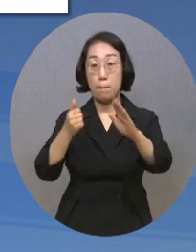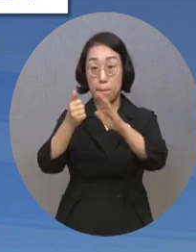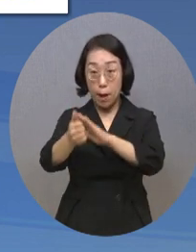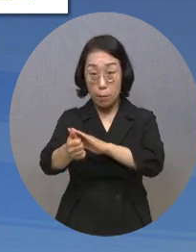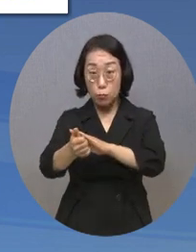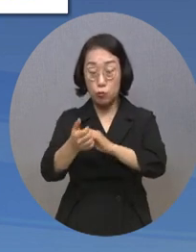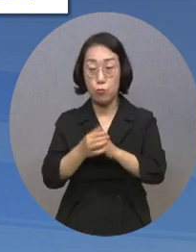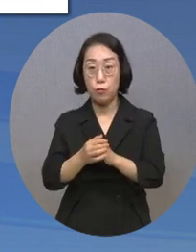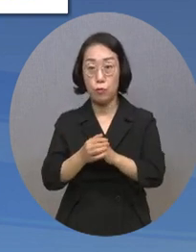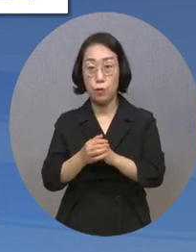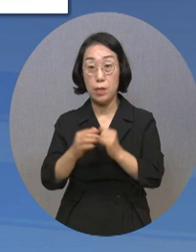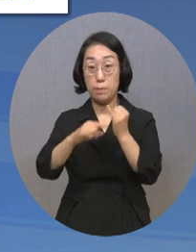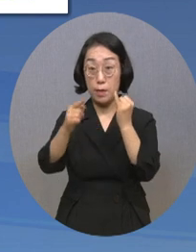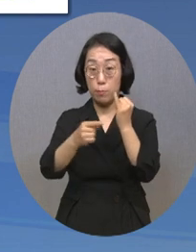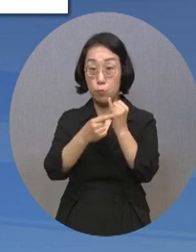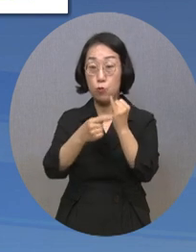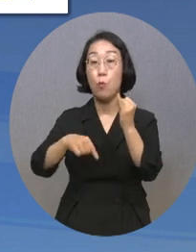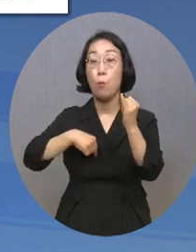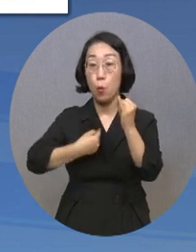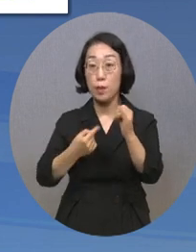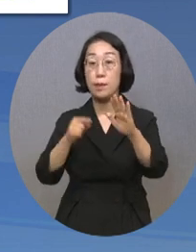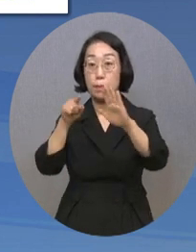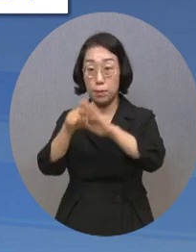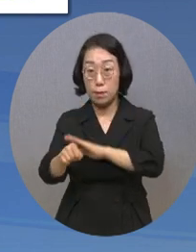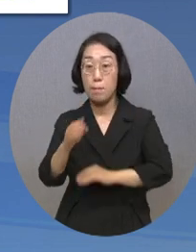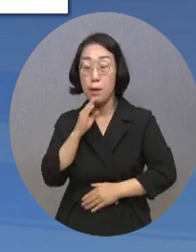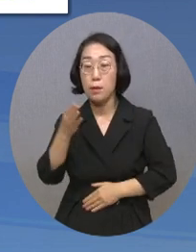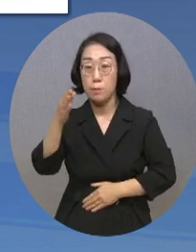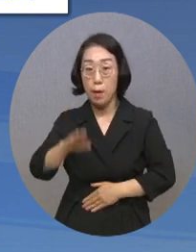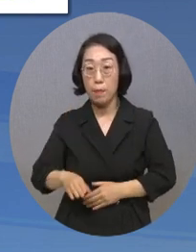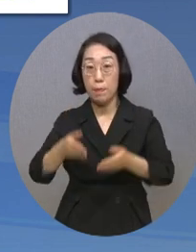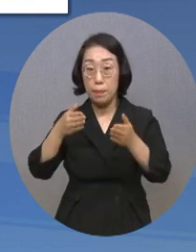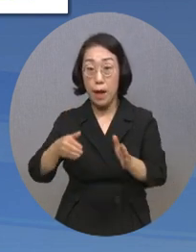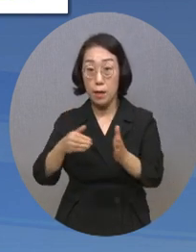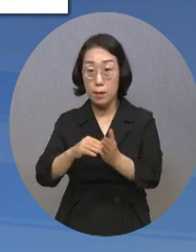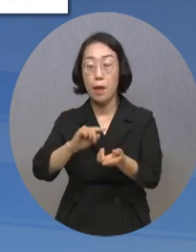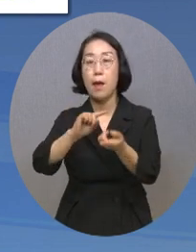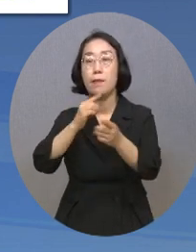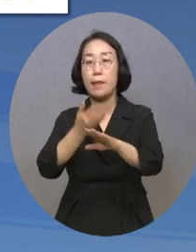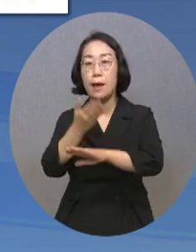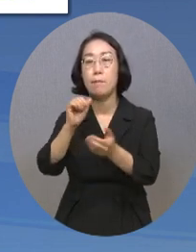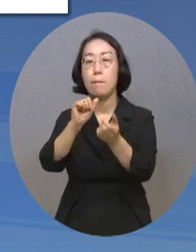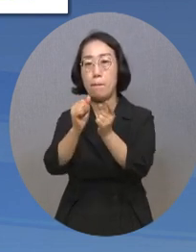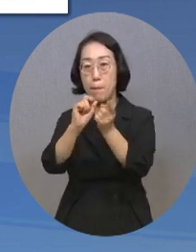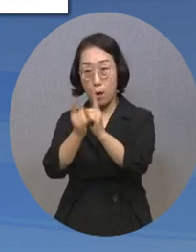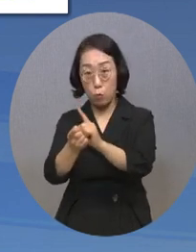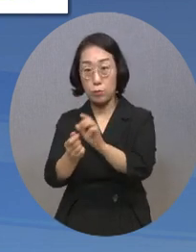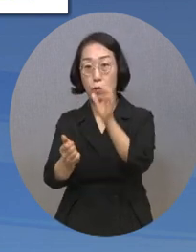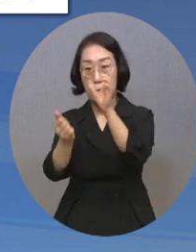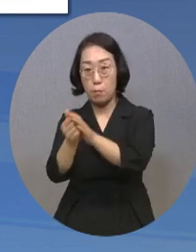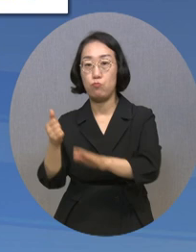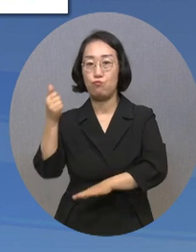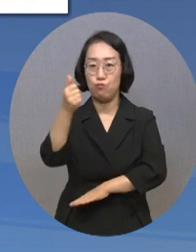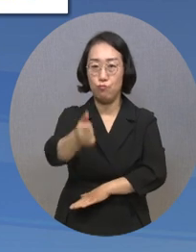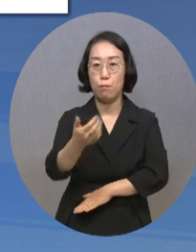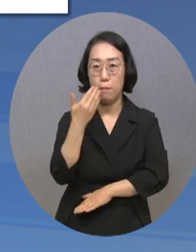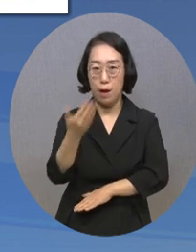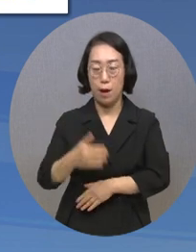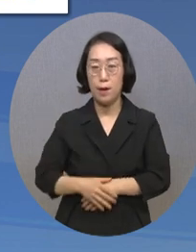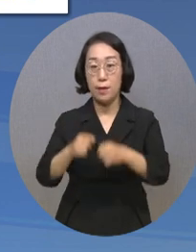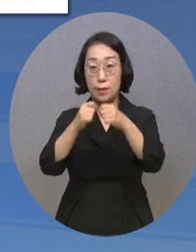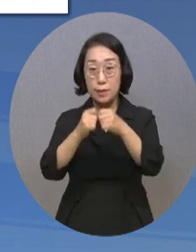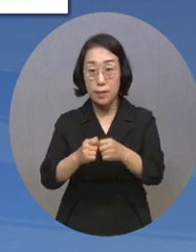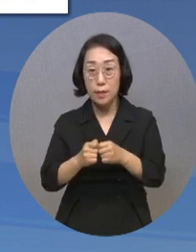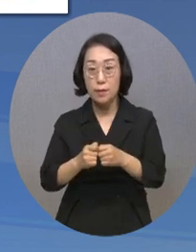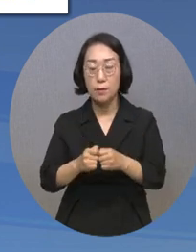출산 전이라면 본인이 직접 해야 하지만 출산 후에는 대리인 신청도 가능합니다. 이 밖에 자세한